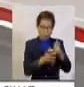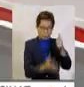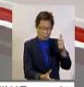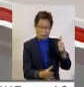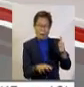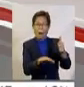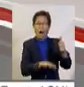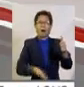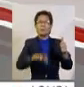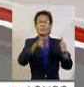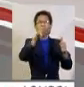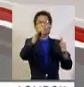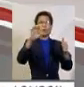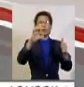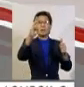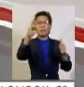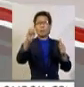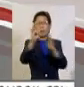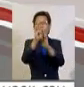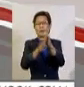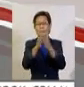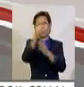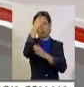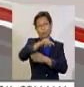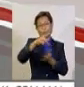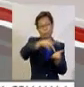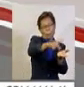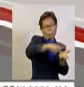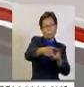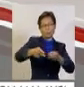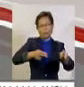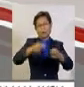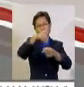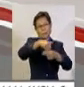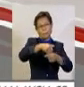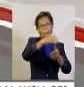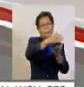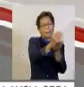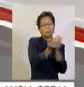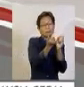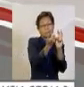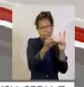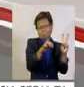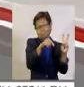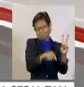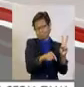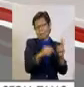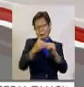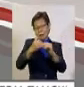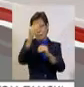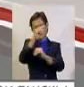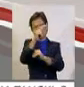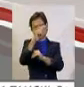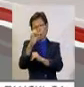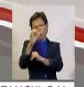Peruntukan hampir RM260 bilion untuk perbelanjaan mengurus dalam belanjawan 2019 berbanding lebih